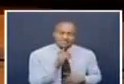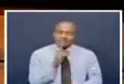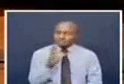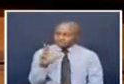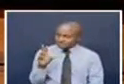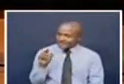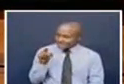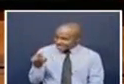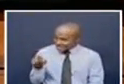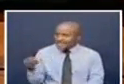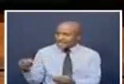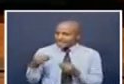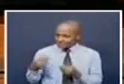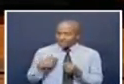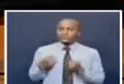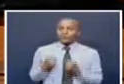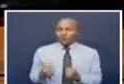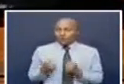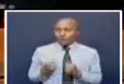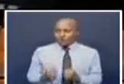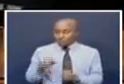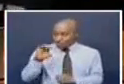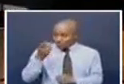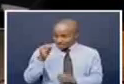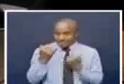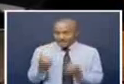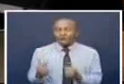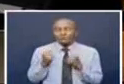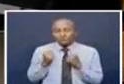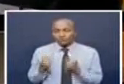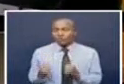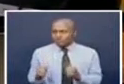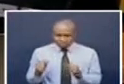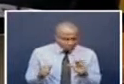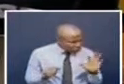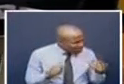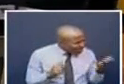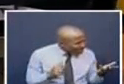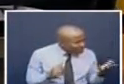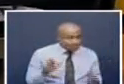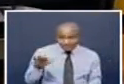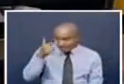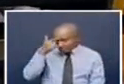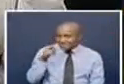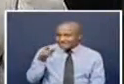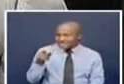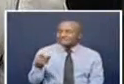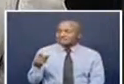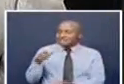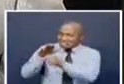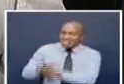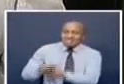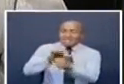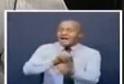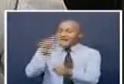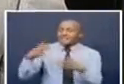ndio imepatia sasa chama chetu cha CORD ama ODM nguvu zaidi. Kivipi? Kwa sababu hawa wamekuwa kipingamizi ya watu wengine kujiunga na